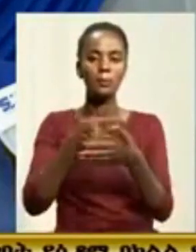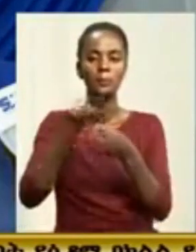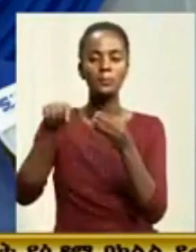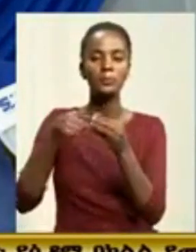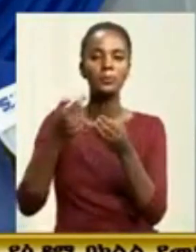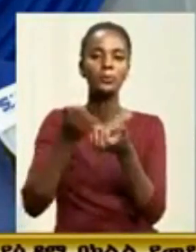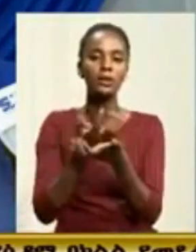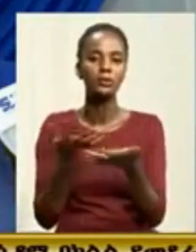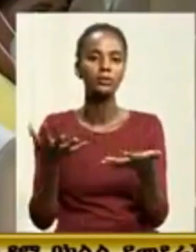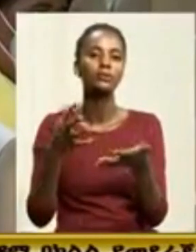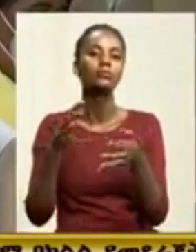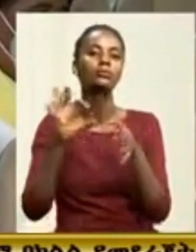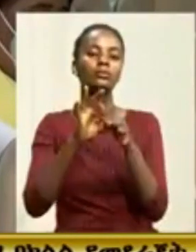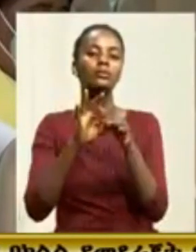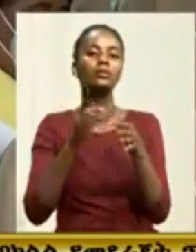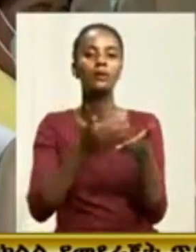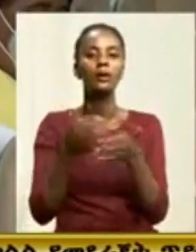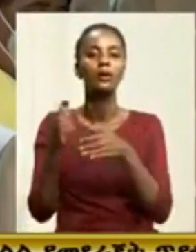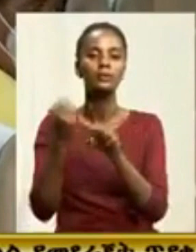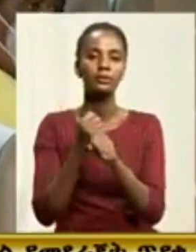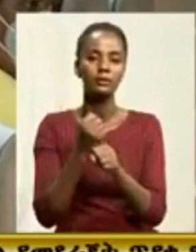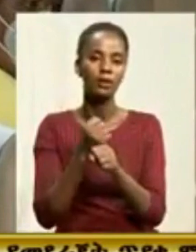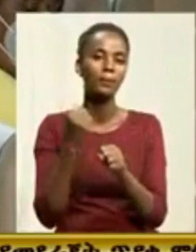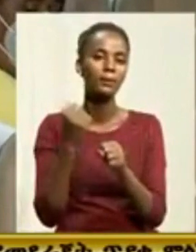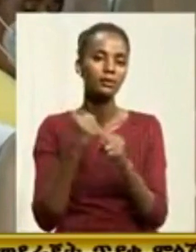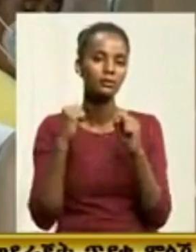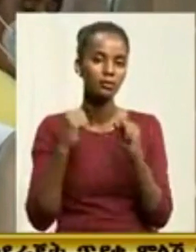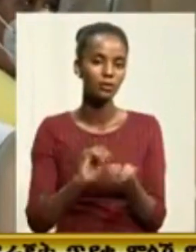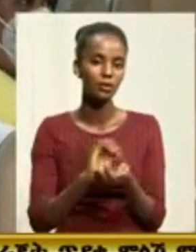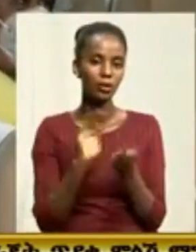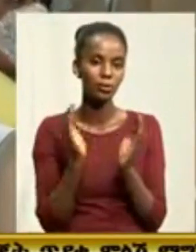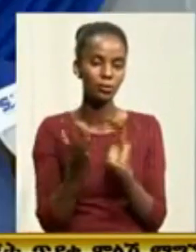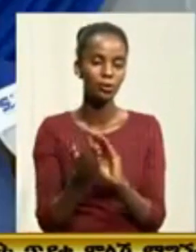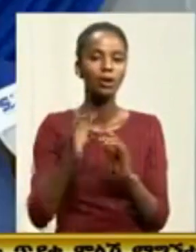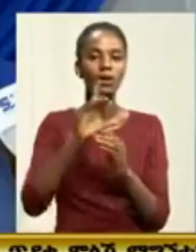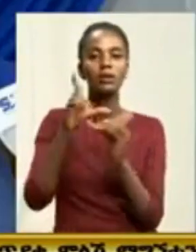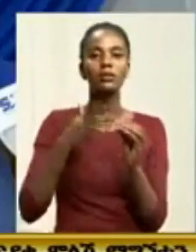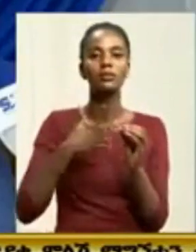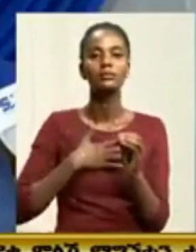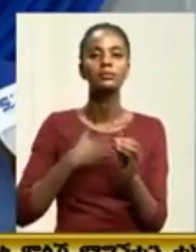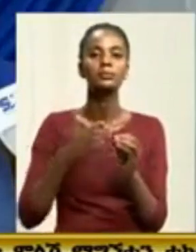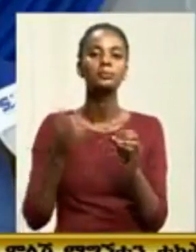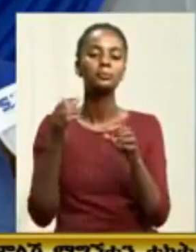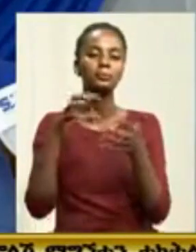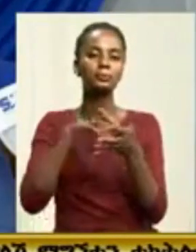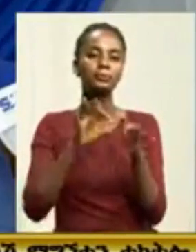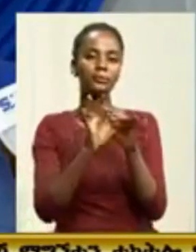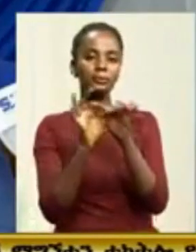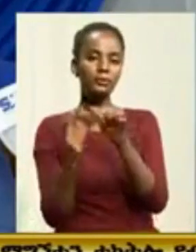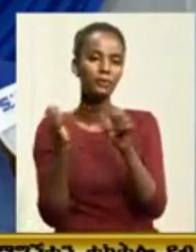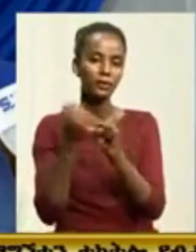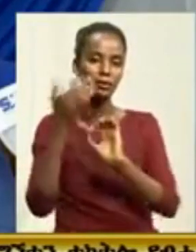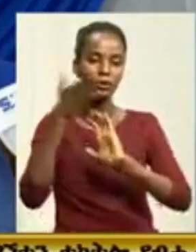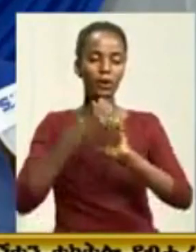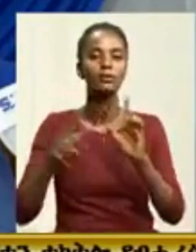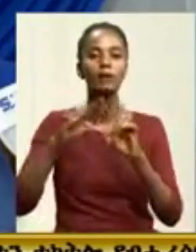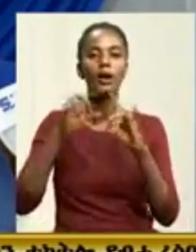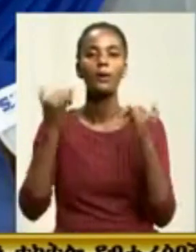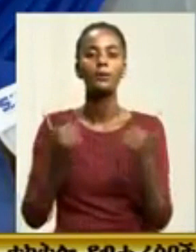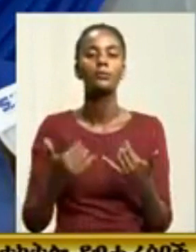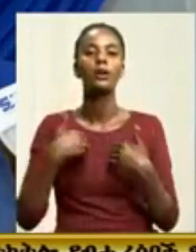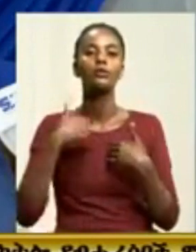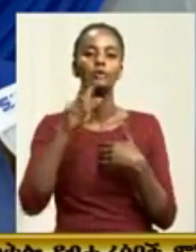ምርቶች ለማዕከላዊ ገበያ እንዲቀርቡ የማድረግ ስራ መስራት የተቻለ ሲሆን በክልላችን የገበያ ማሳሳት ስራ የተከናወነ ሲሆን እስካሁን